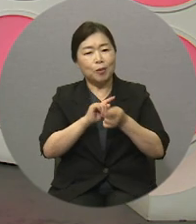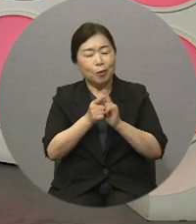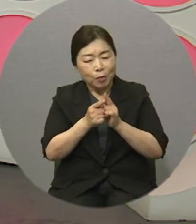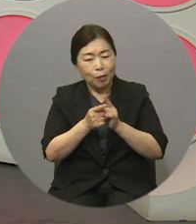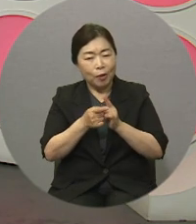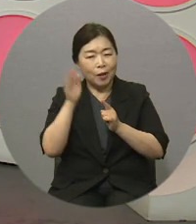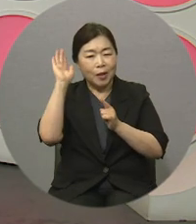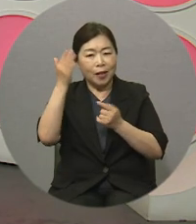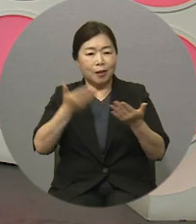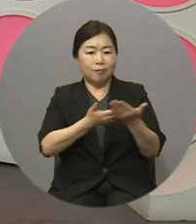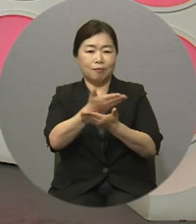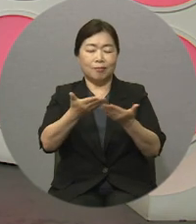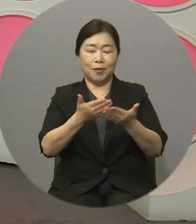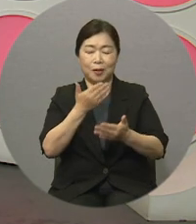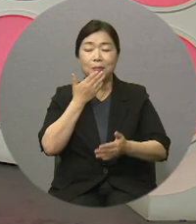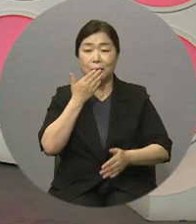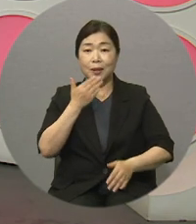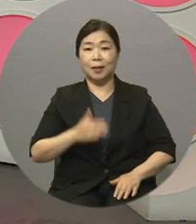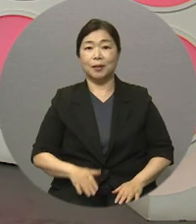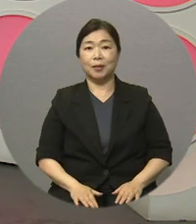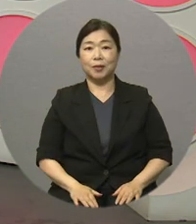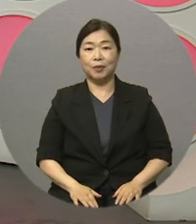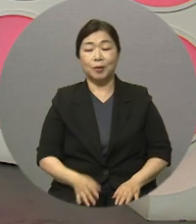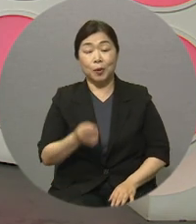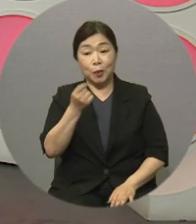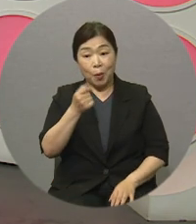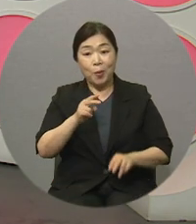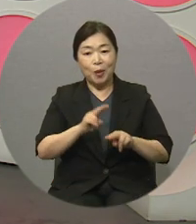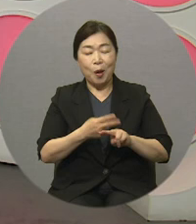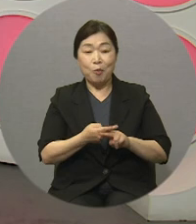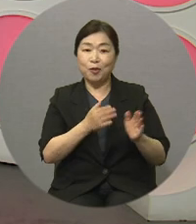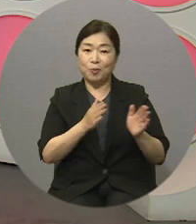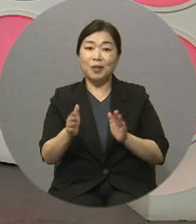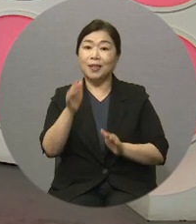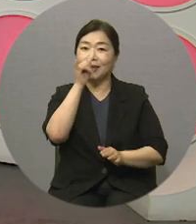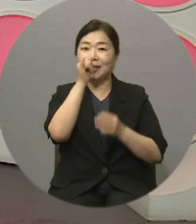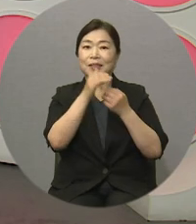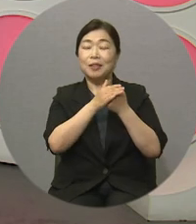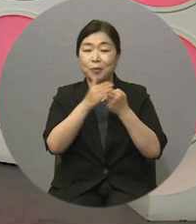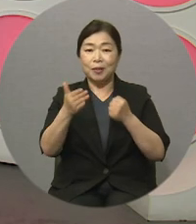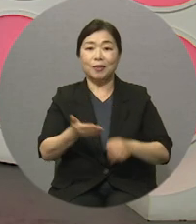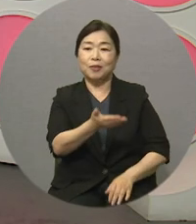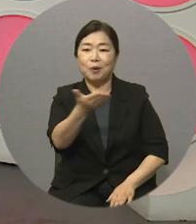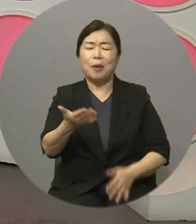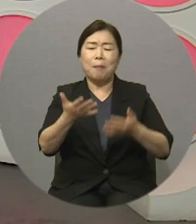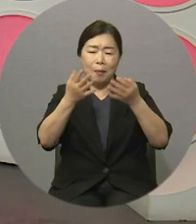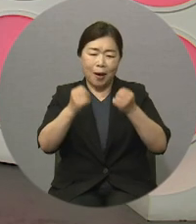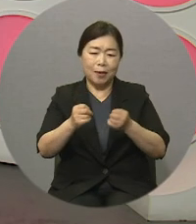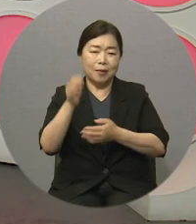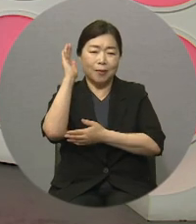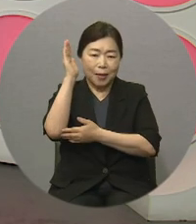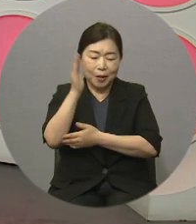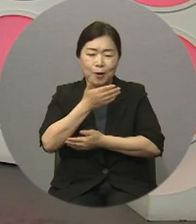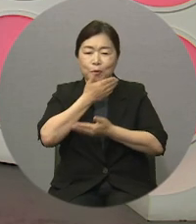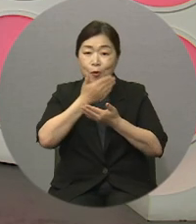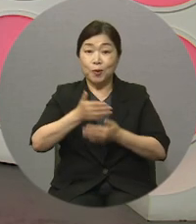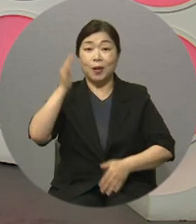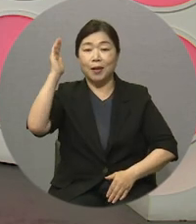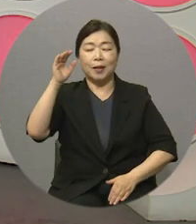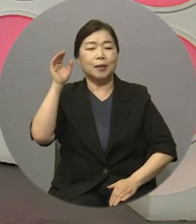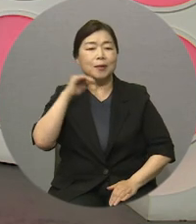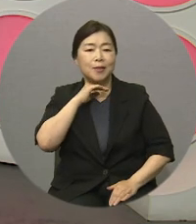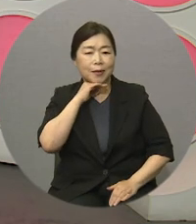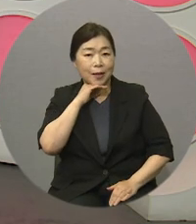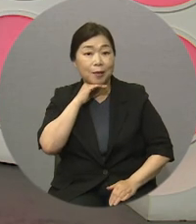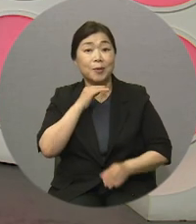있습니다. 네, 소정의 상품도 저희가 준비했으니까요. 네. 여러분들의 많은 사연, 소중한 사연 기다리고